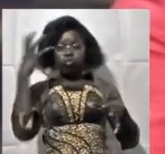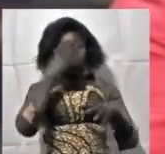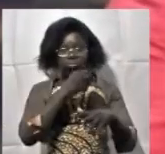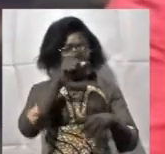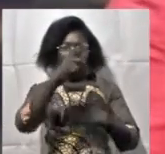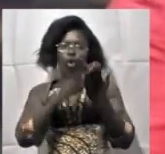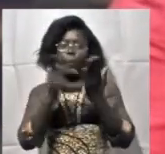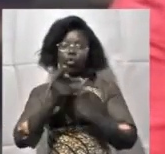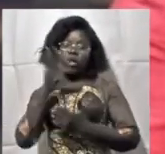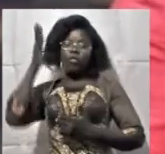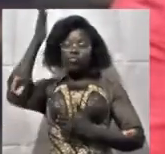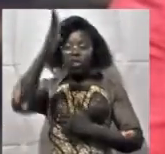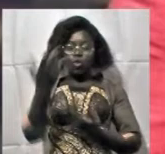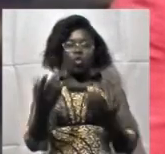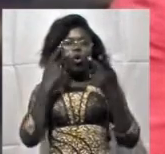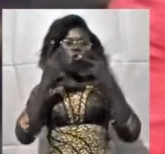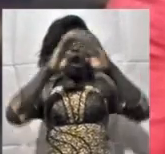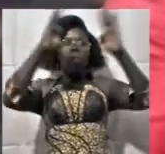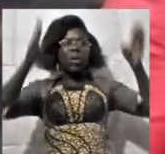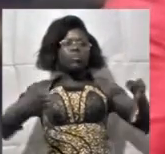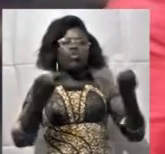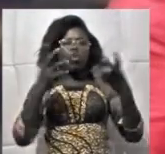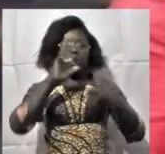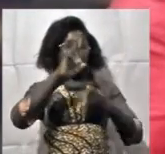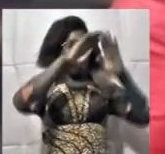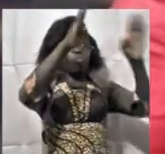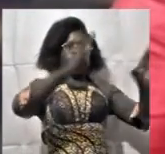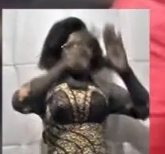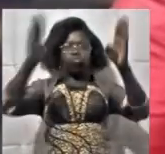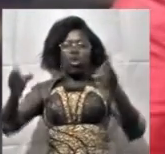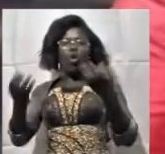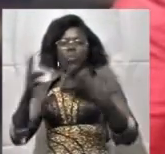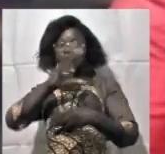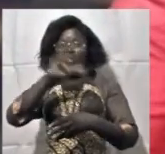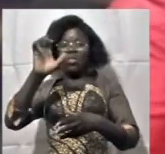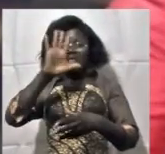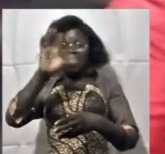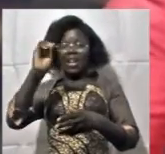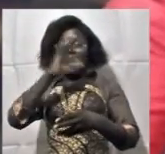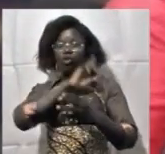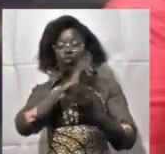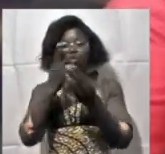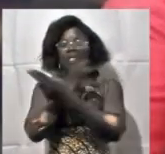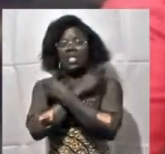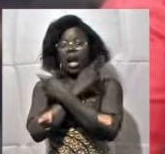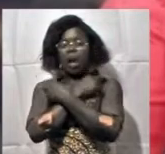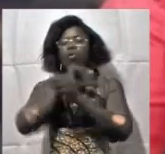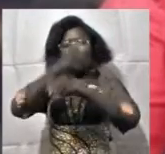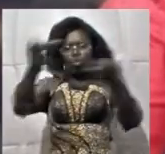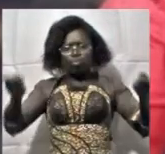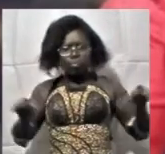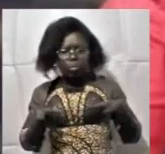le visage de la ville aux 7 collines. Le projet futuriste, avec ses 3 bâtiments, va